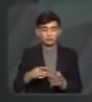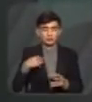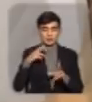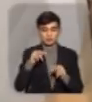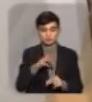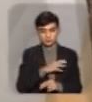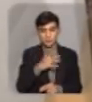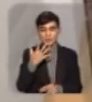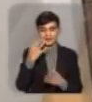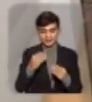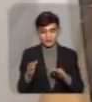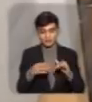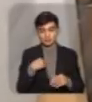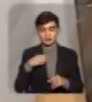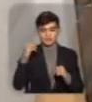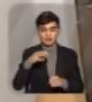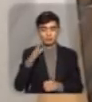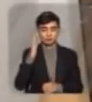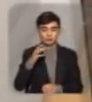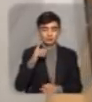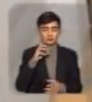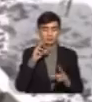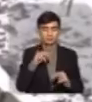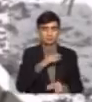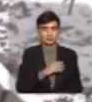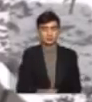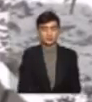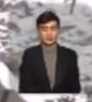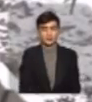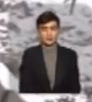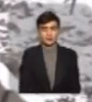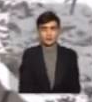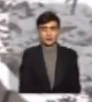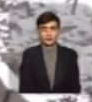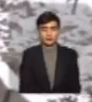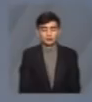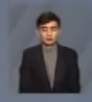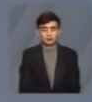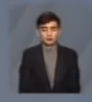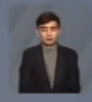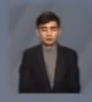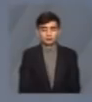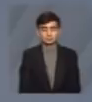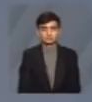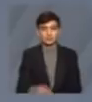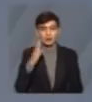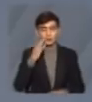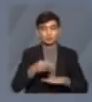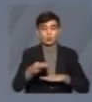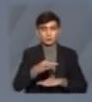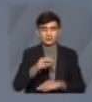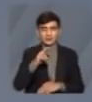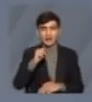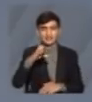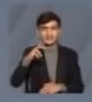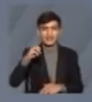отыр. Нұрболат Жаңабекұлы, Дәулетбай Нұрмахан, Информбюро, Жамбыл облысы. Алматы облысы